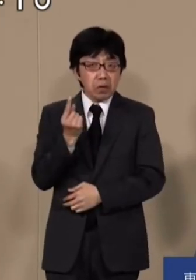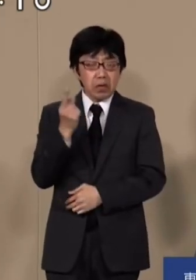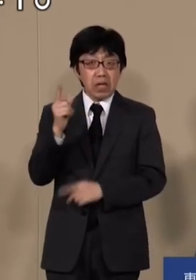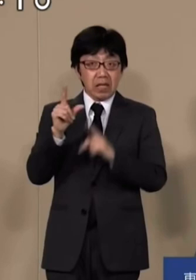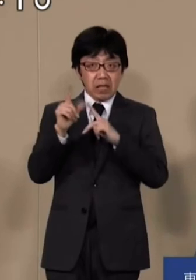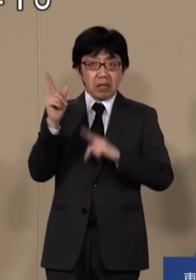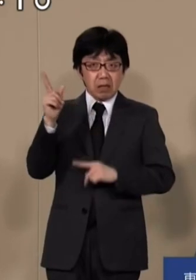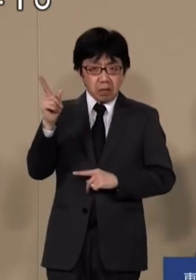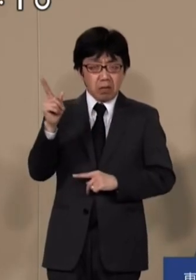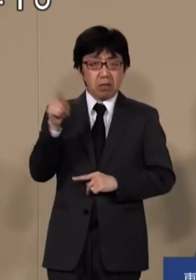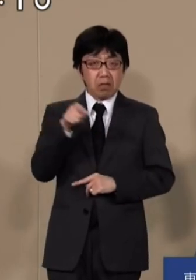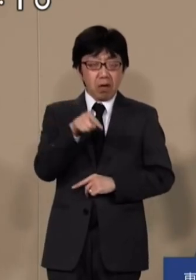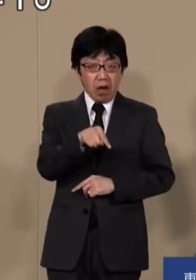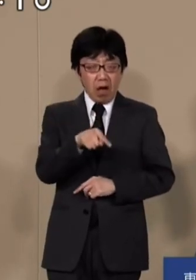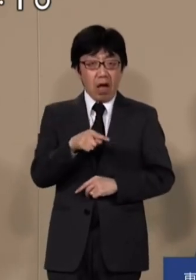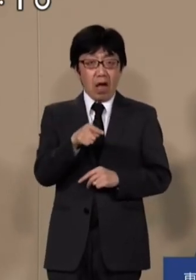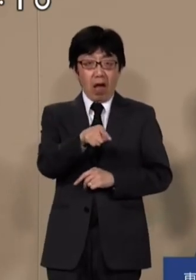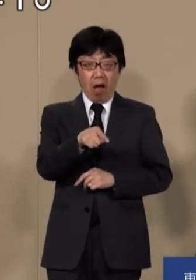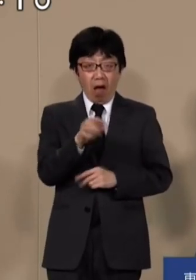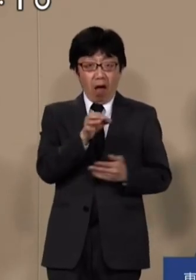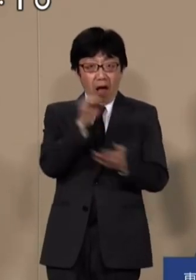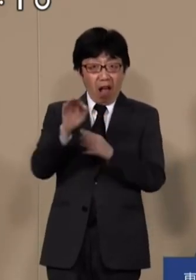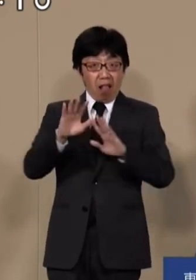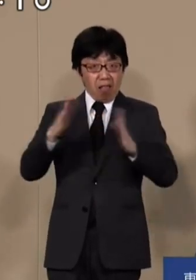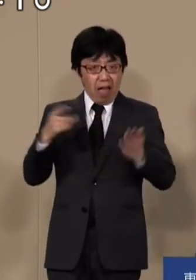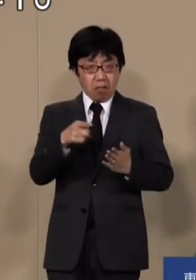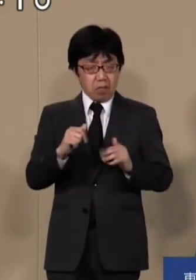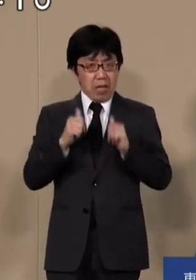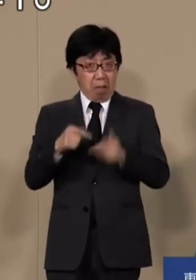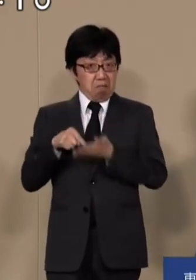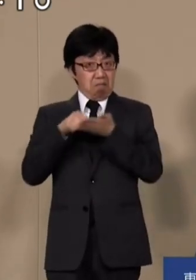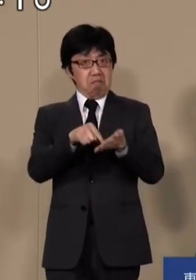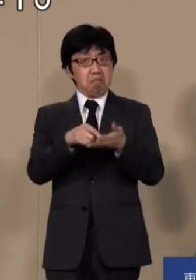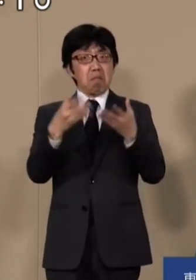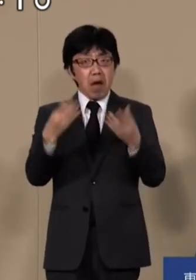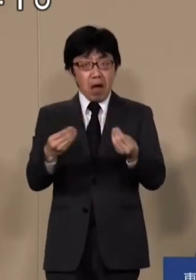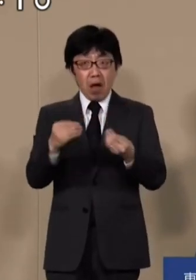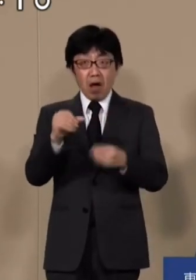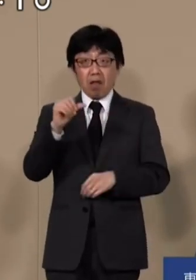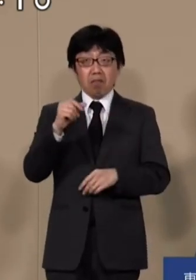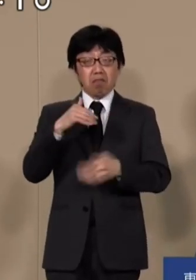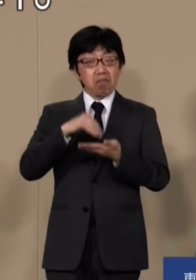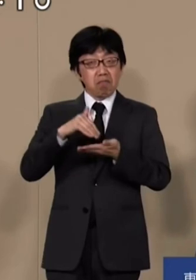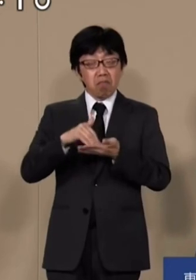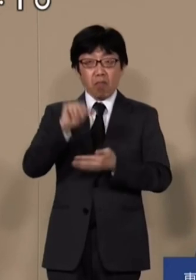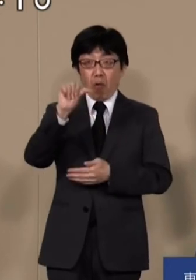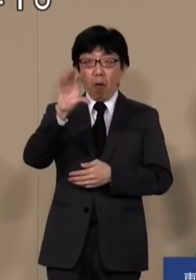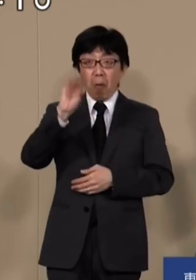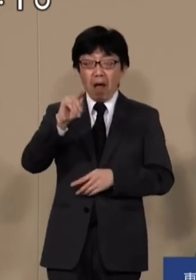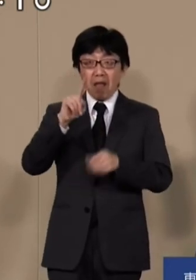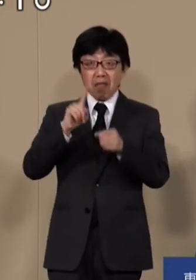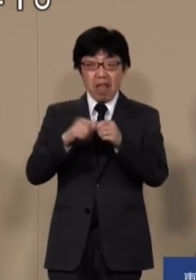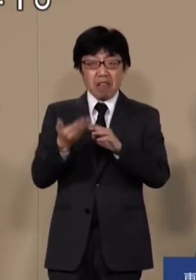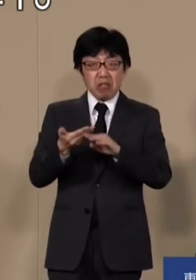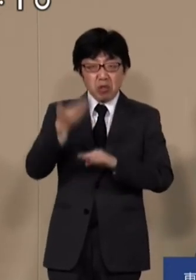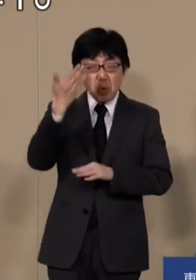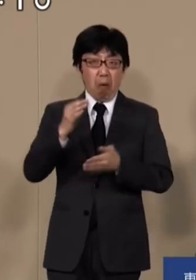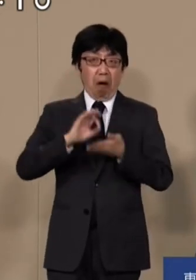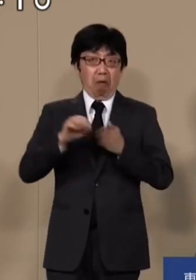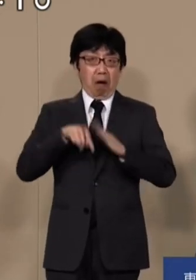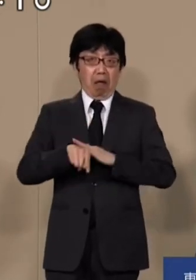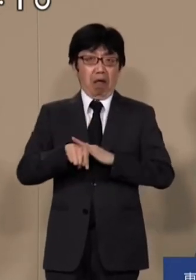が受信料を不払いしている国民全員に裁判をしようとしたら5万年以上かかる計算になります